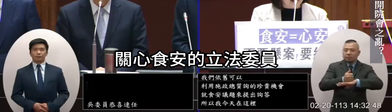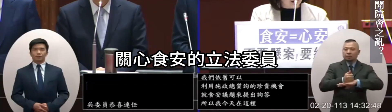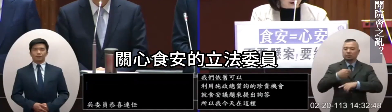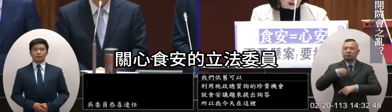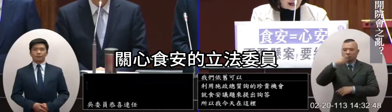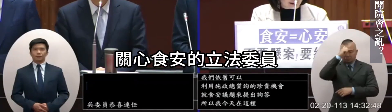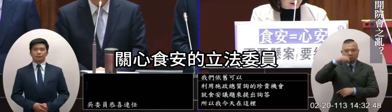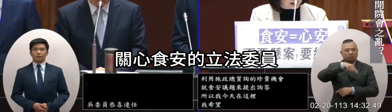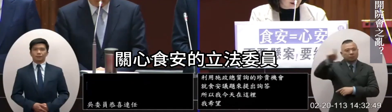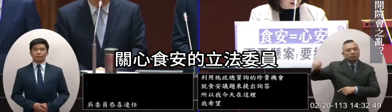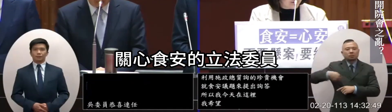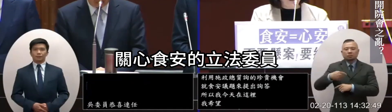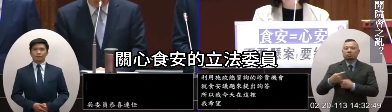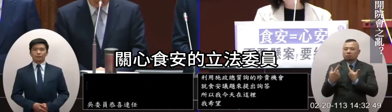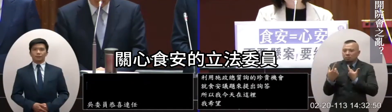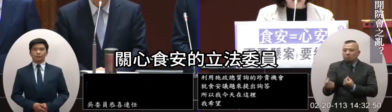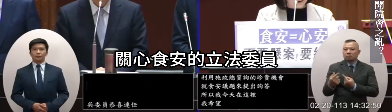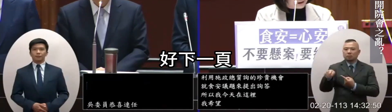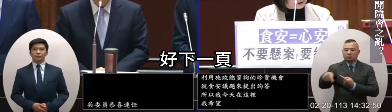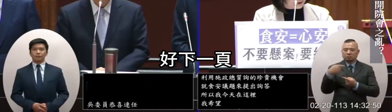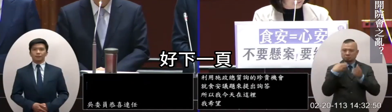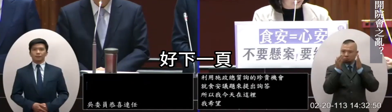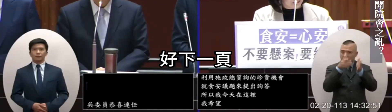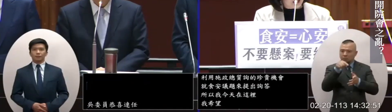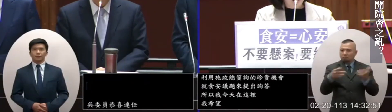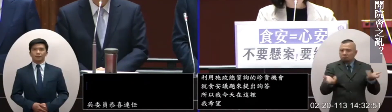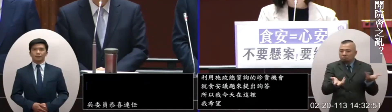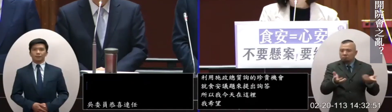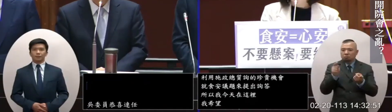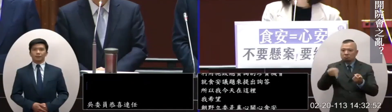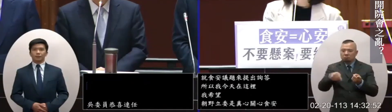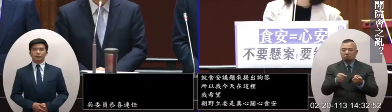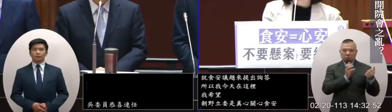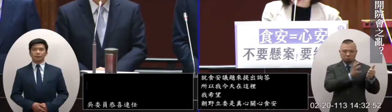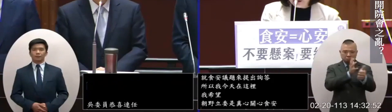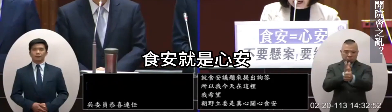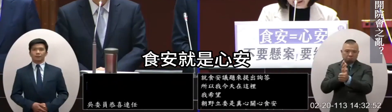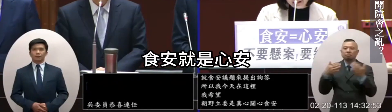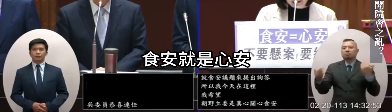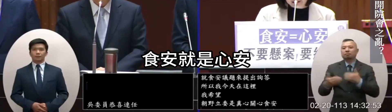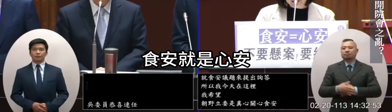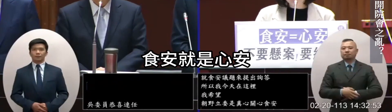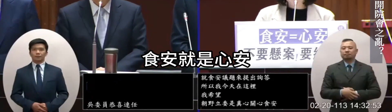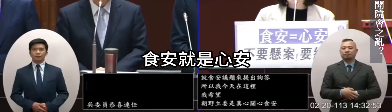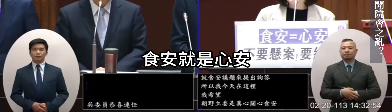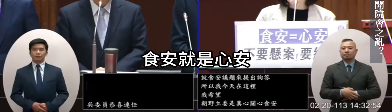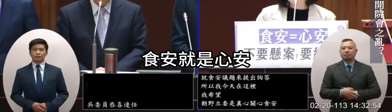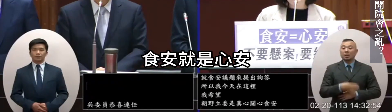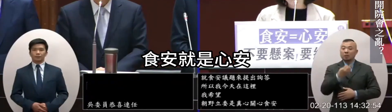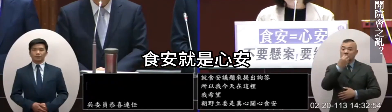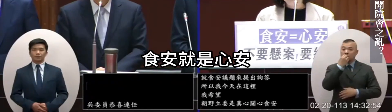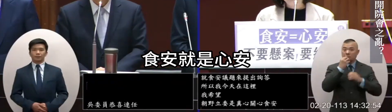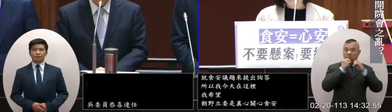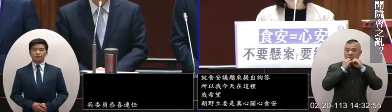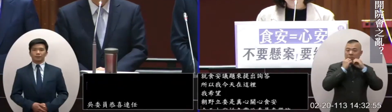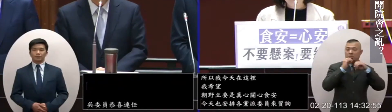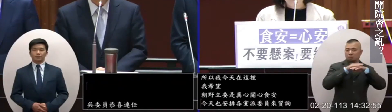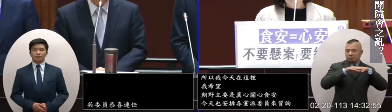关心食安的立法委员。好，下一页。食安就是心